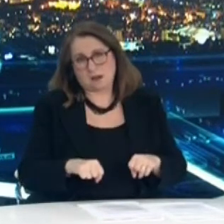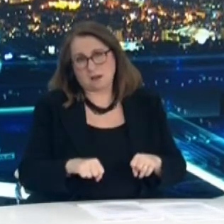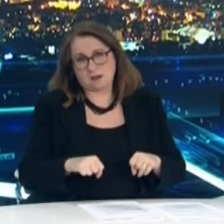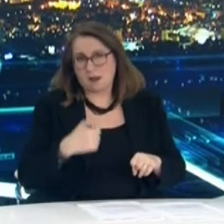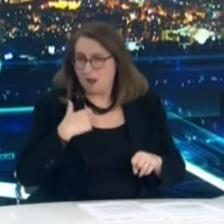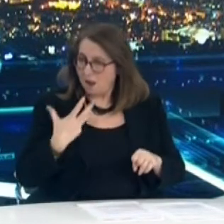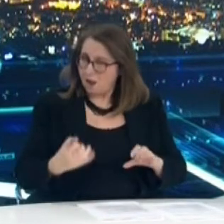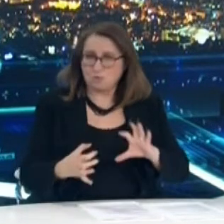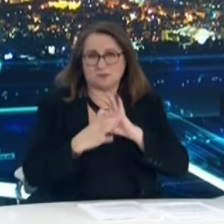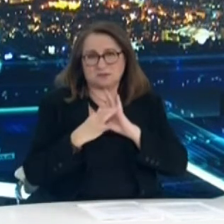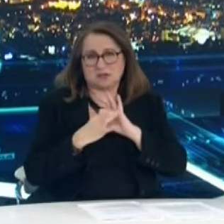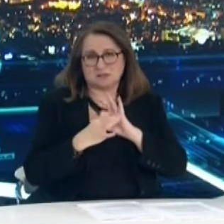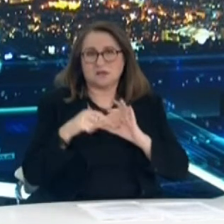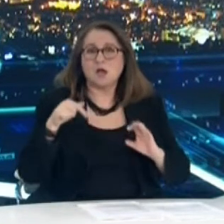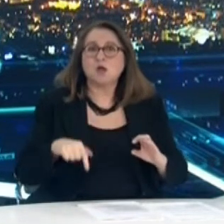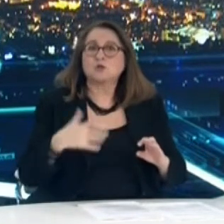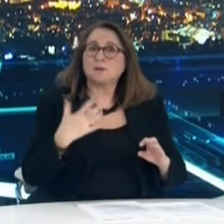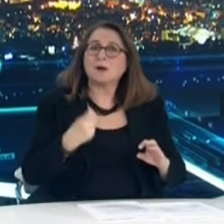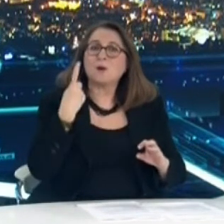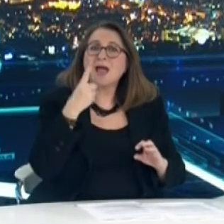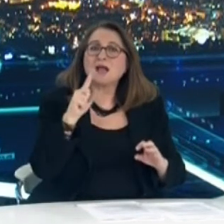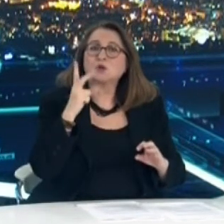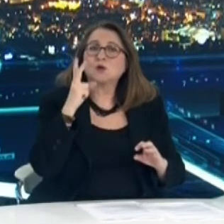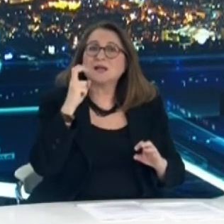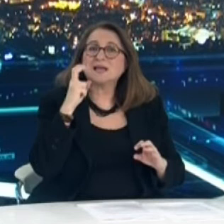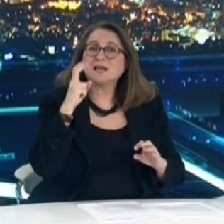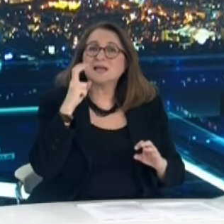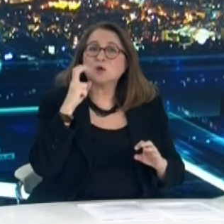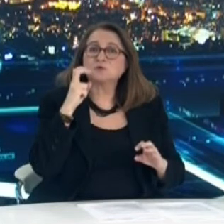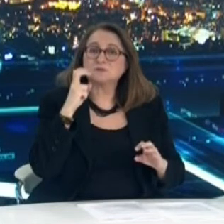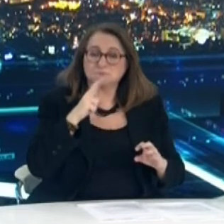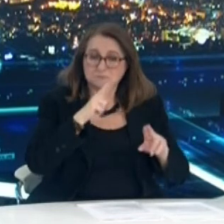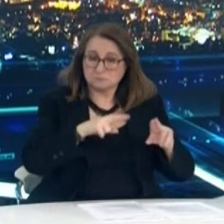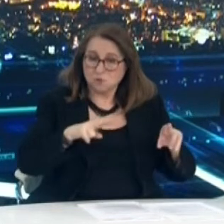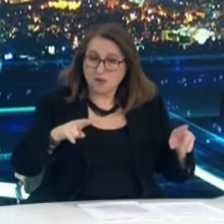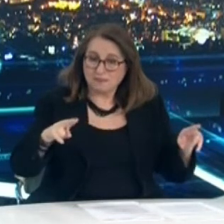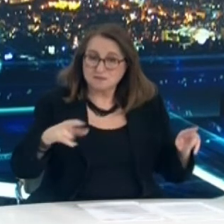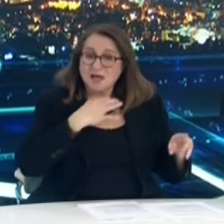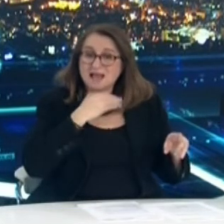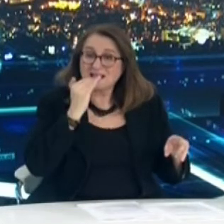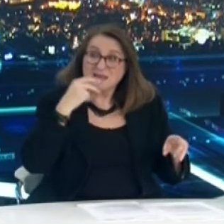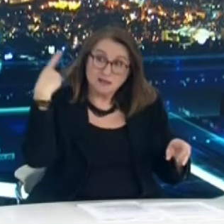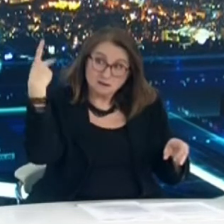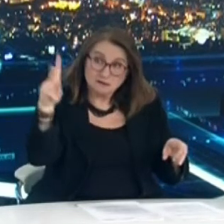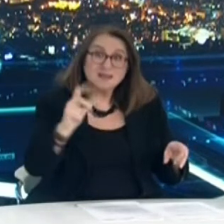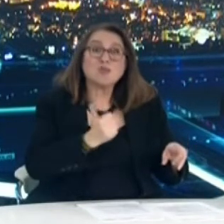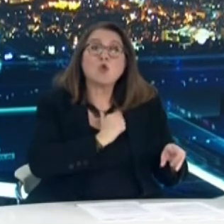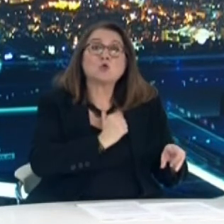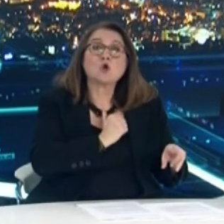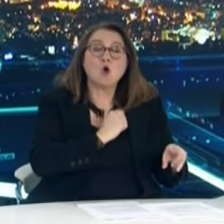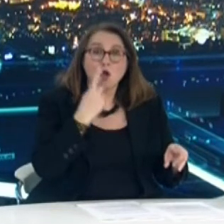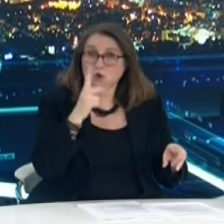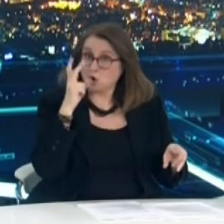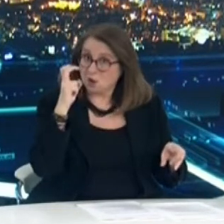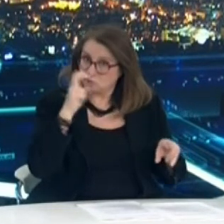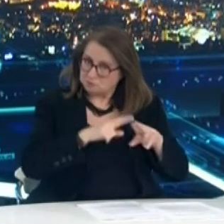υπάρχουν πάνω περισσότερες από 120 κλίνες μονάδες συντατικής θεραπείας που έχουν διατεθεί και βεβαίως σε κάθε περίπτωση, ανάλογα με το